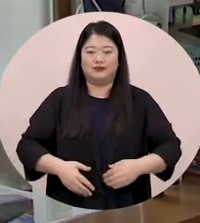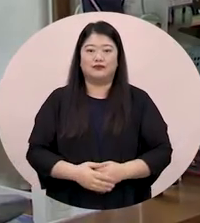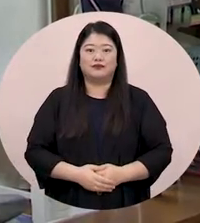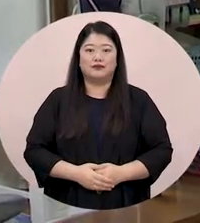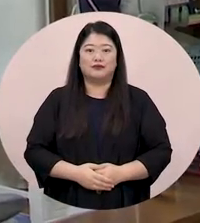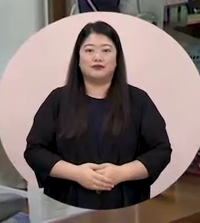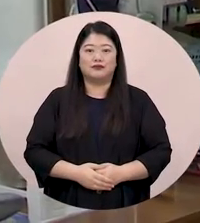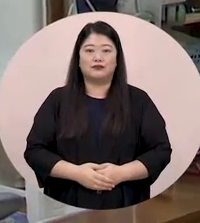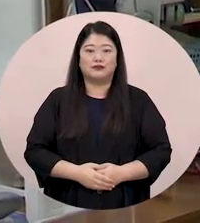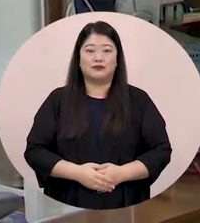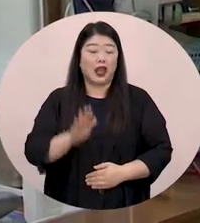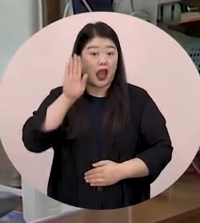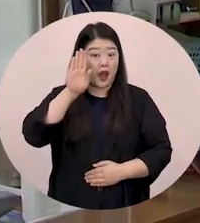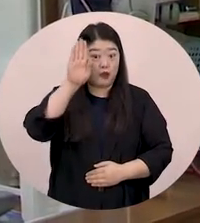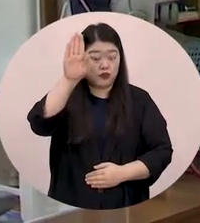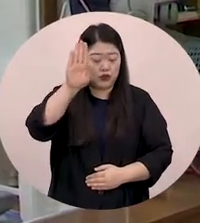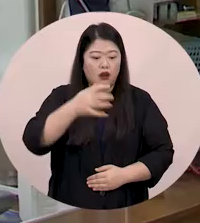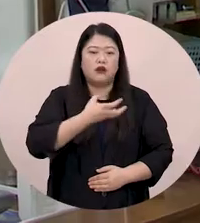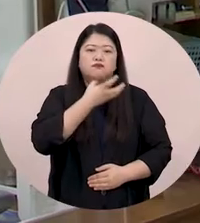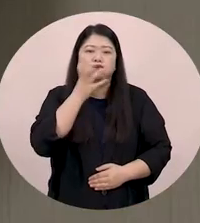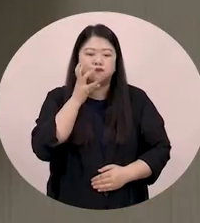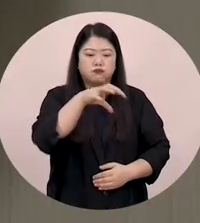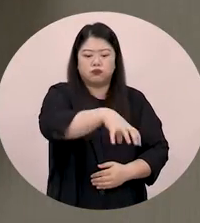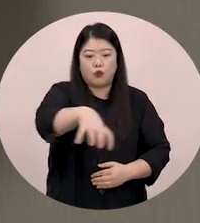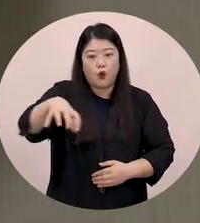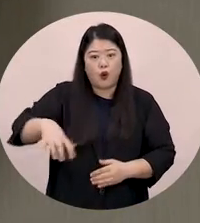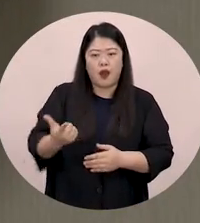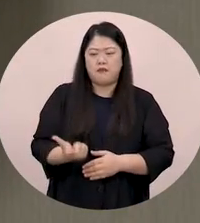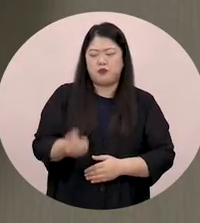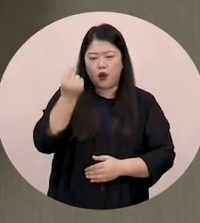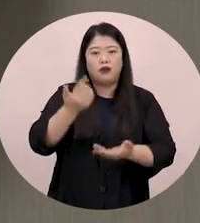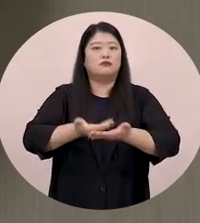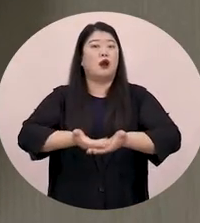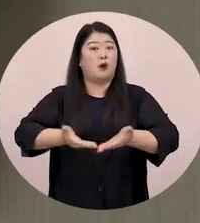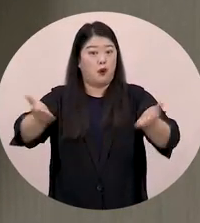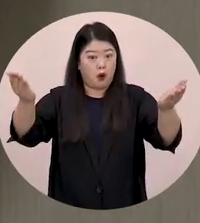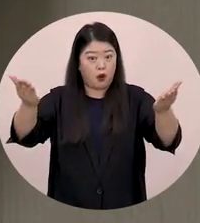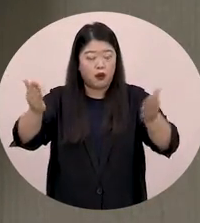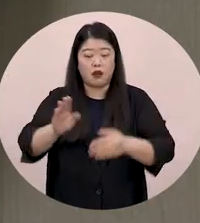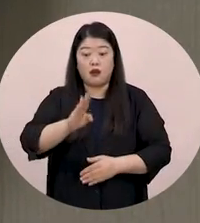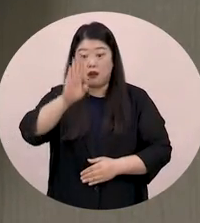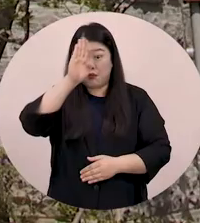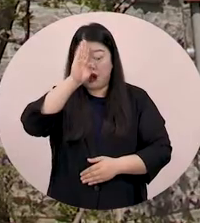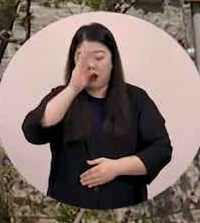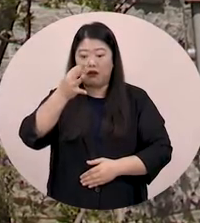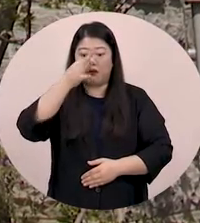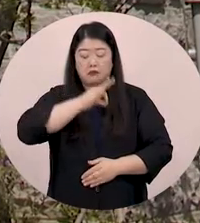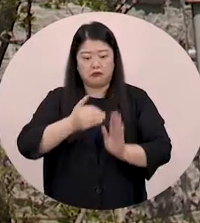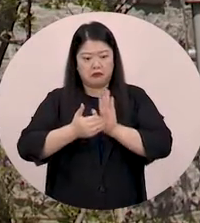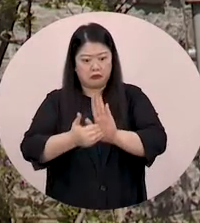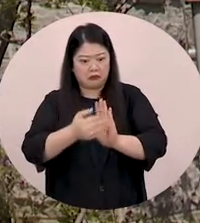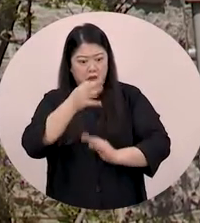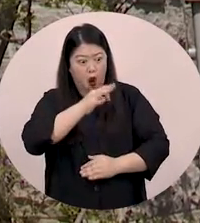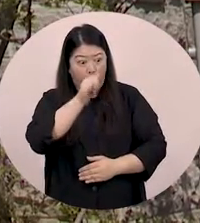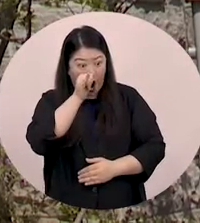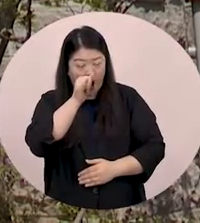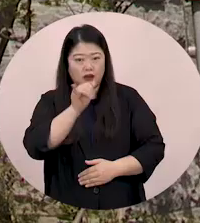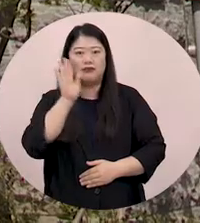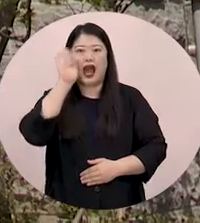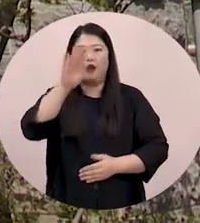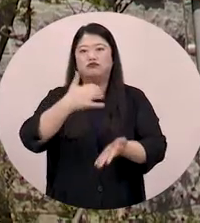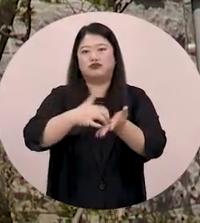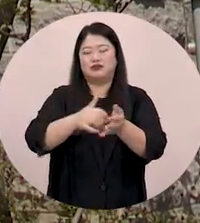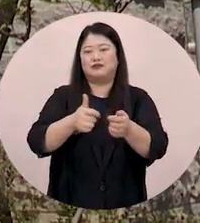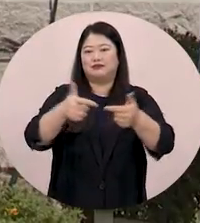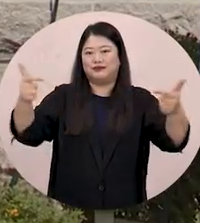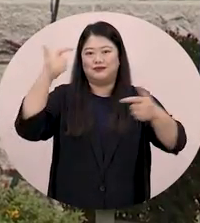하면 됩니다. 강서구는 측정기를 어르신 이용시설에 우선적으로 보급하고 감염 예방 효과 등을 살펴